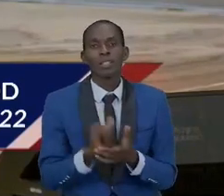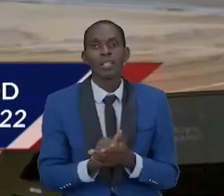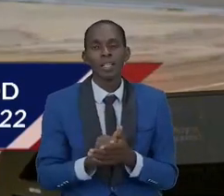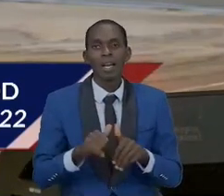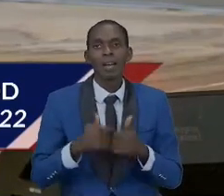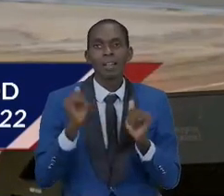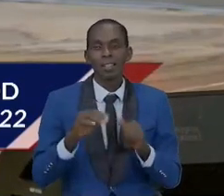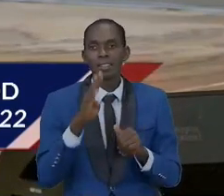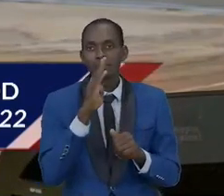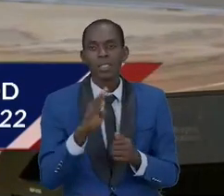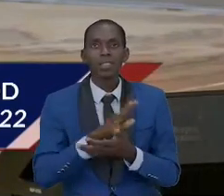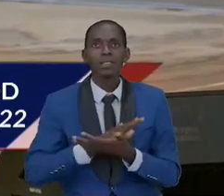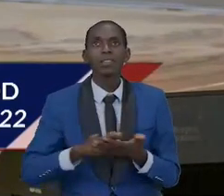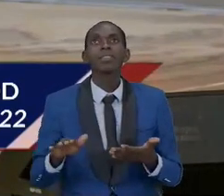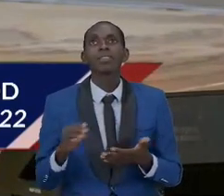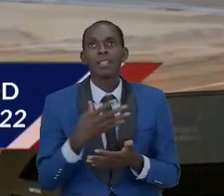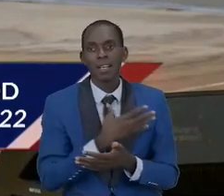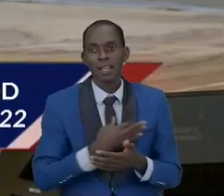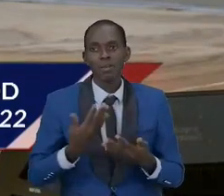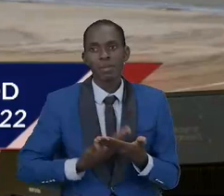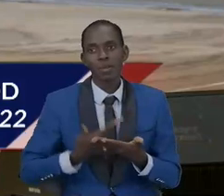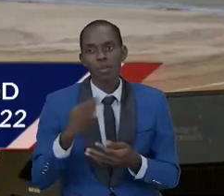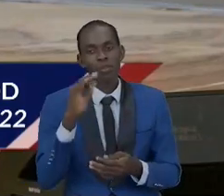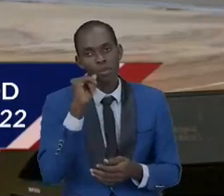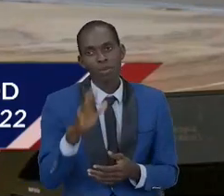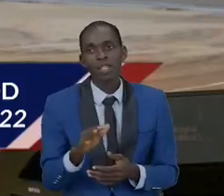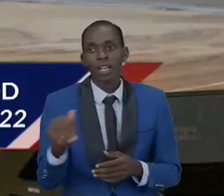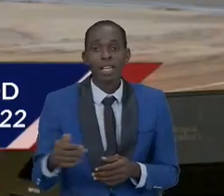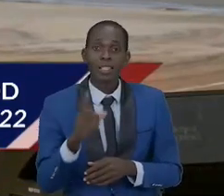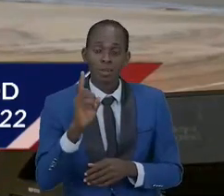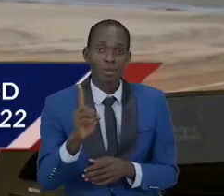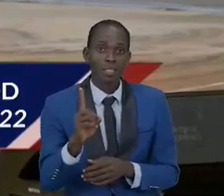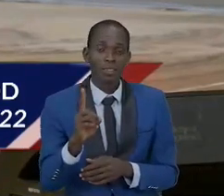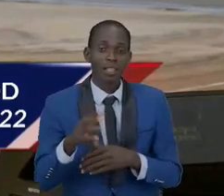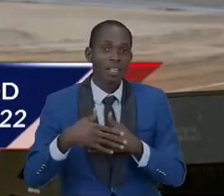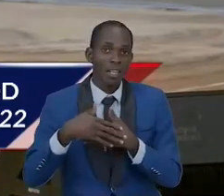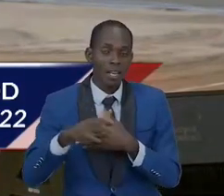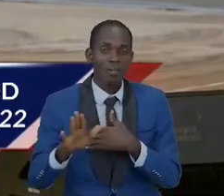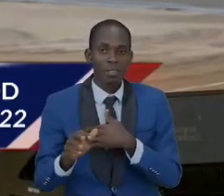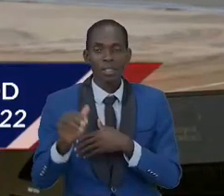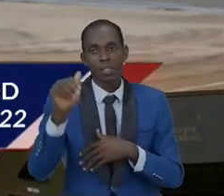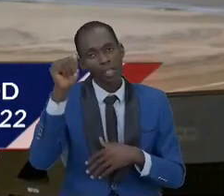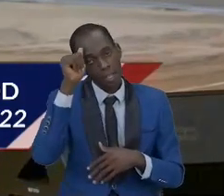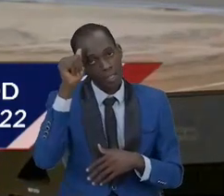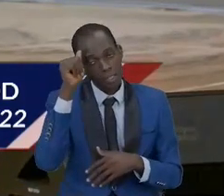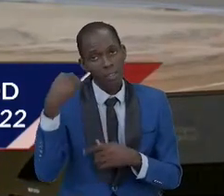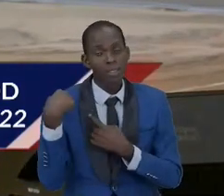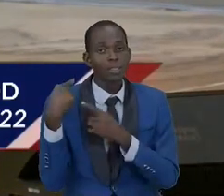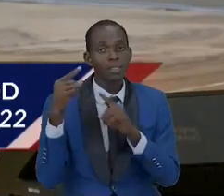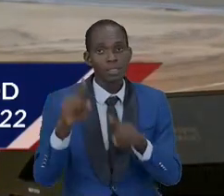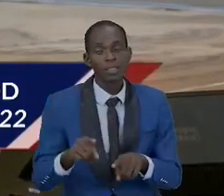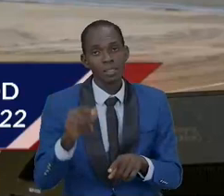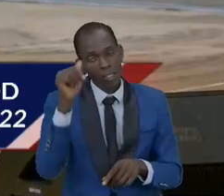ou une somme dans le premier pays job chapitre 25 verset 4 à 5 aucun homme né d'une femme ne peut être